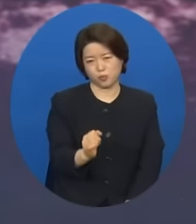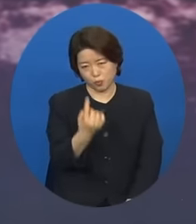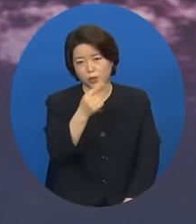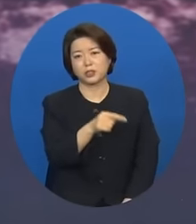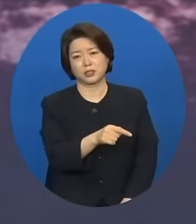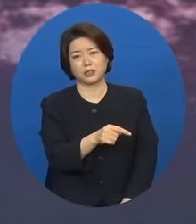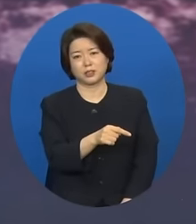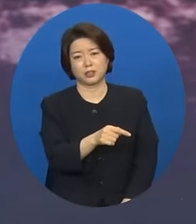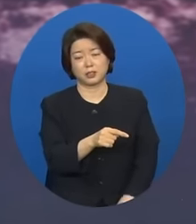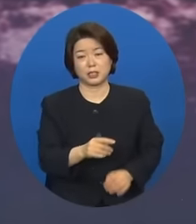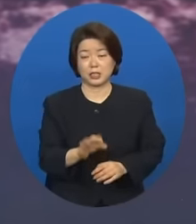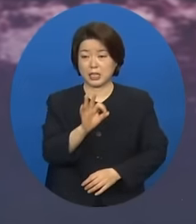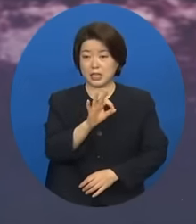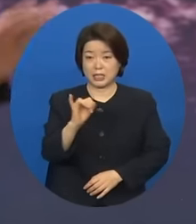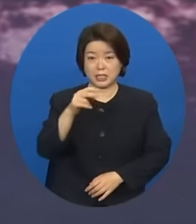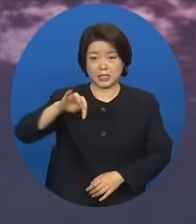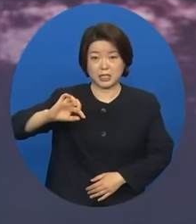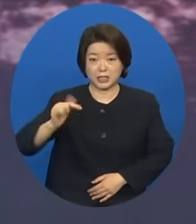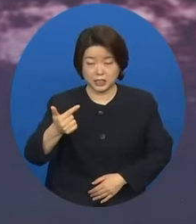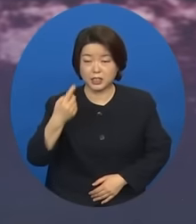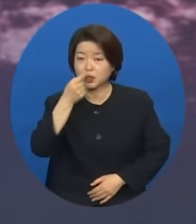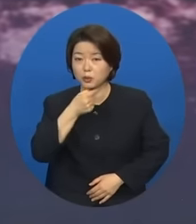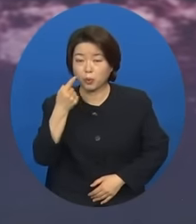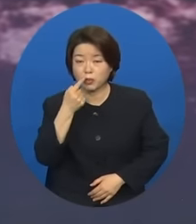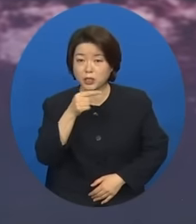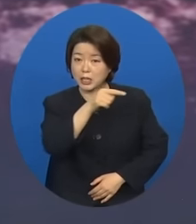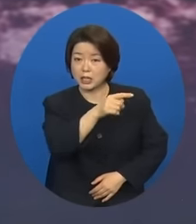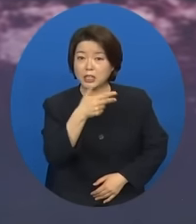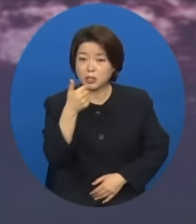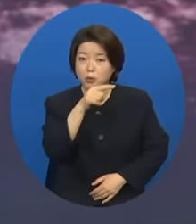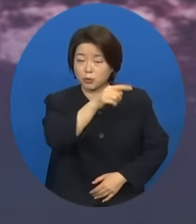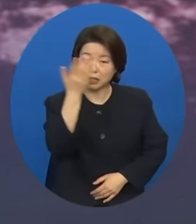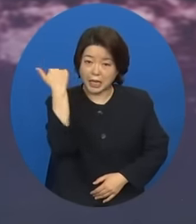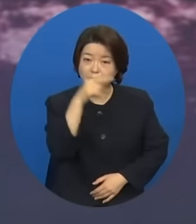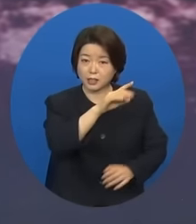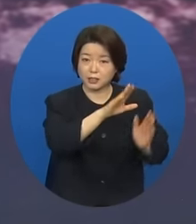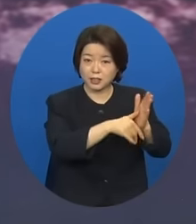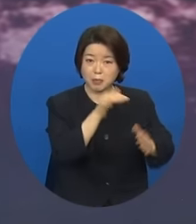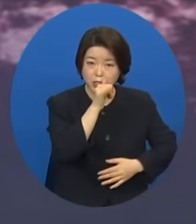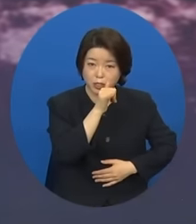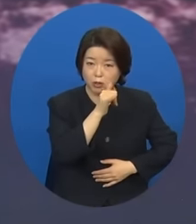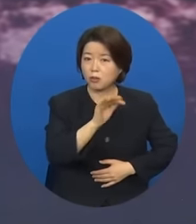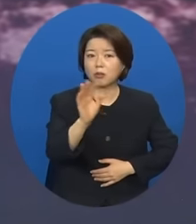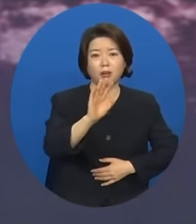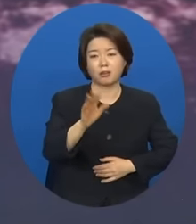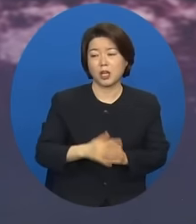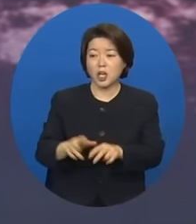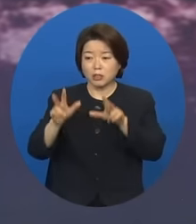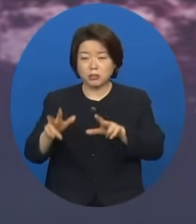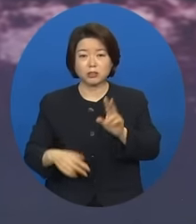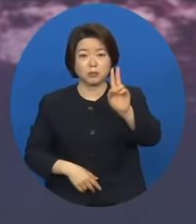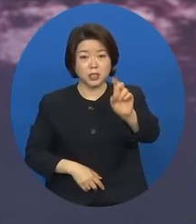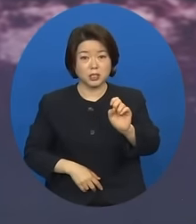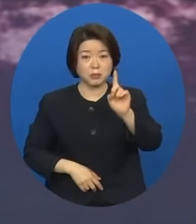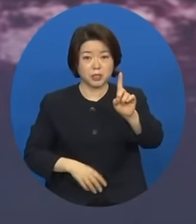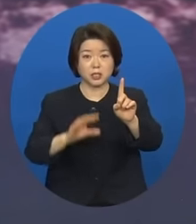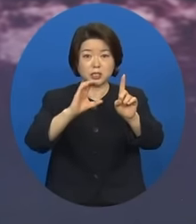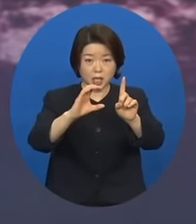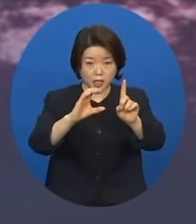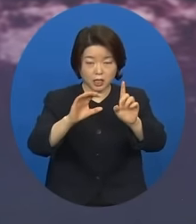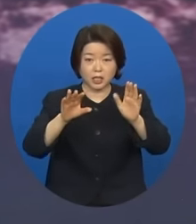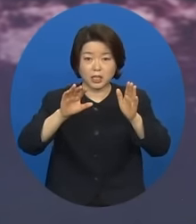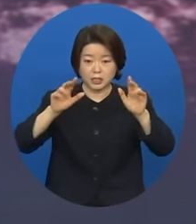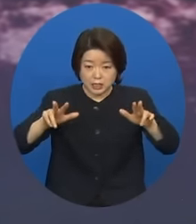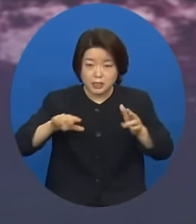여러분이 이신론이 그때만 있는게 아닙니다 여러분 그 아십니까 지금 21세기에